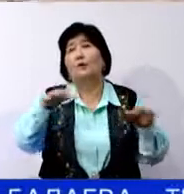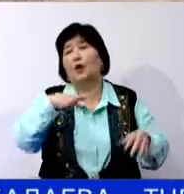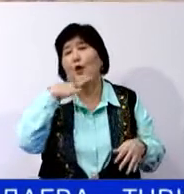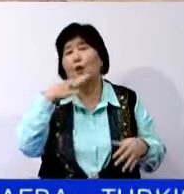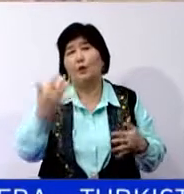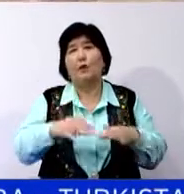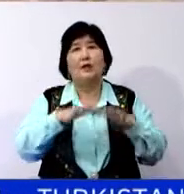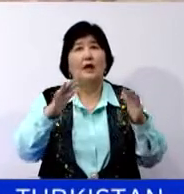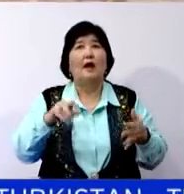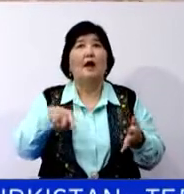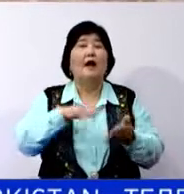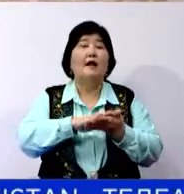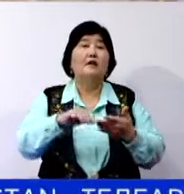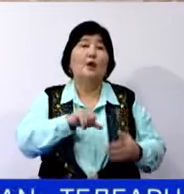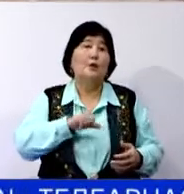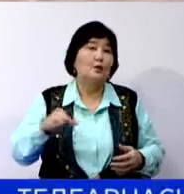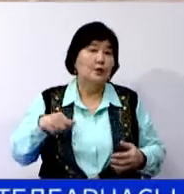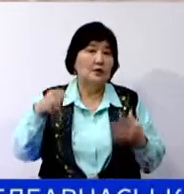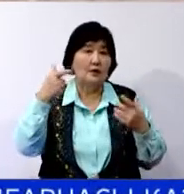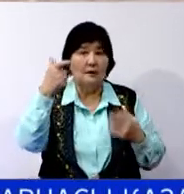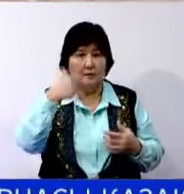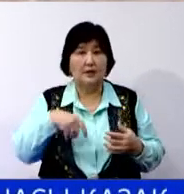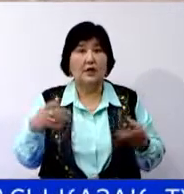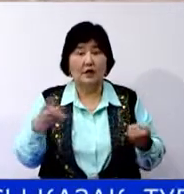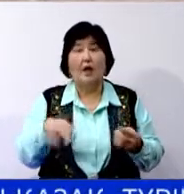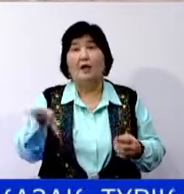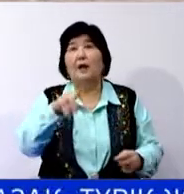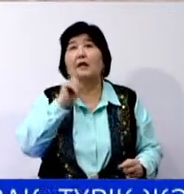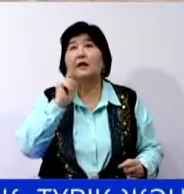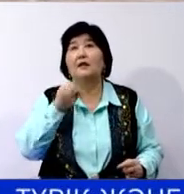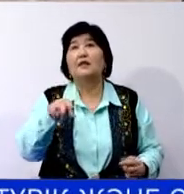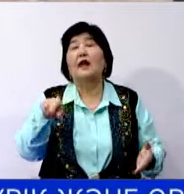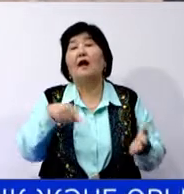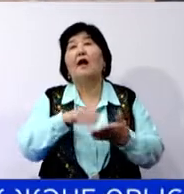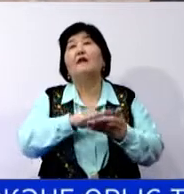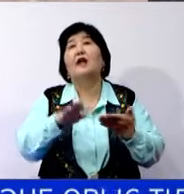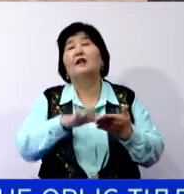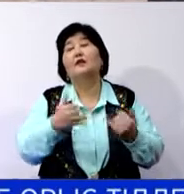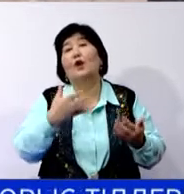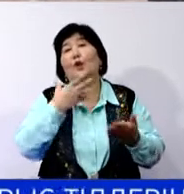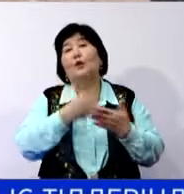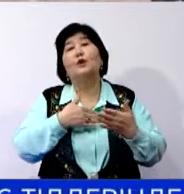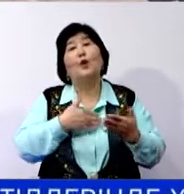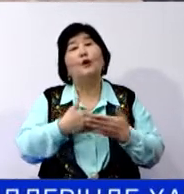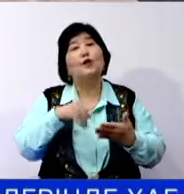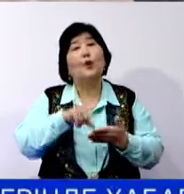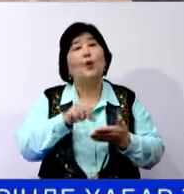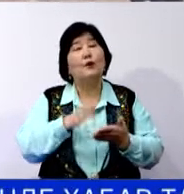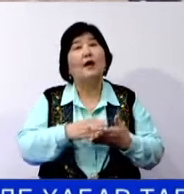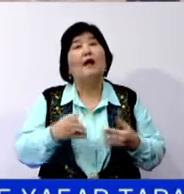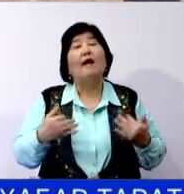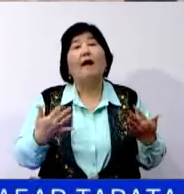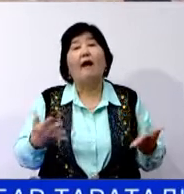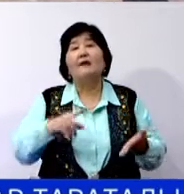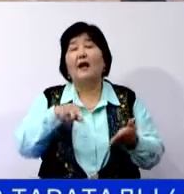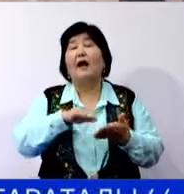жиналады. Қаланың тазалығы өзімізге керек. Мына жерде көптеген жастар осы қаланың тазалығы үшін өзінің үлестерін қосуда. Қаншама